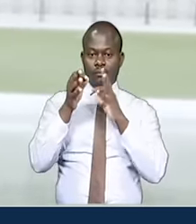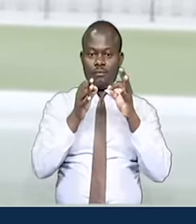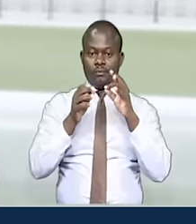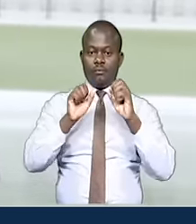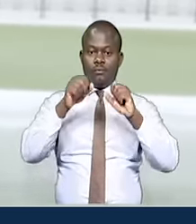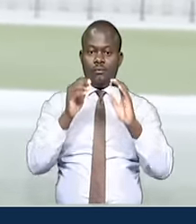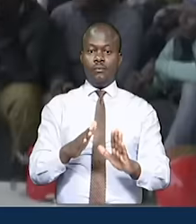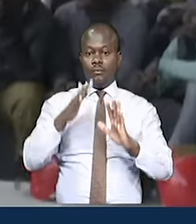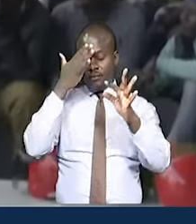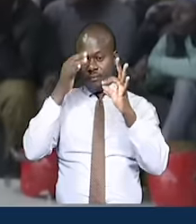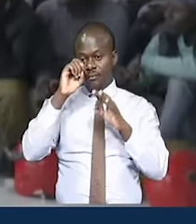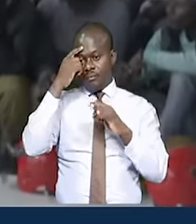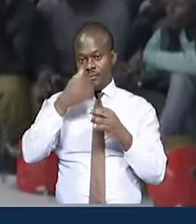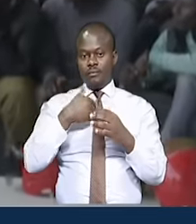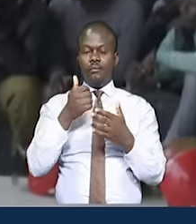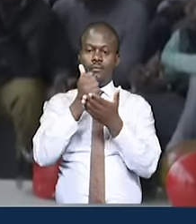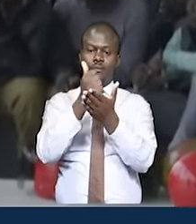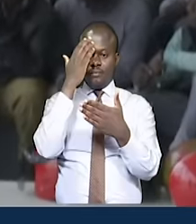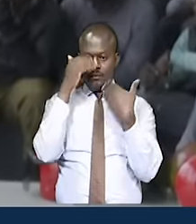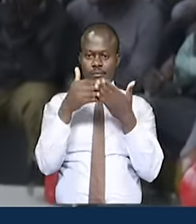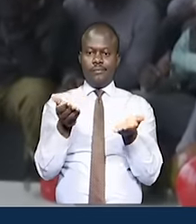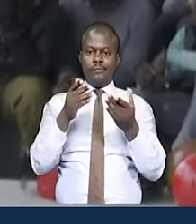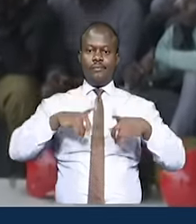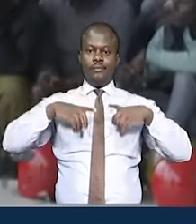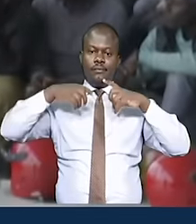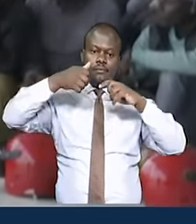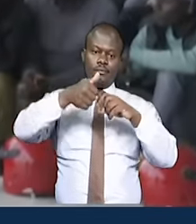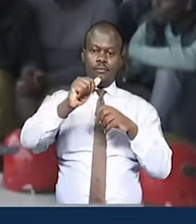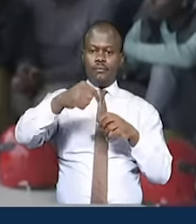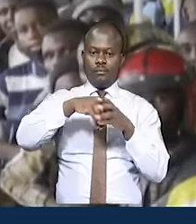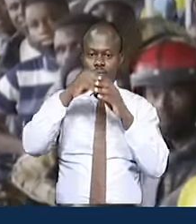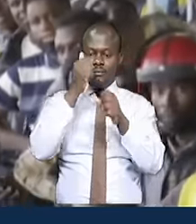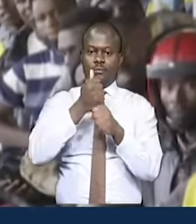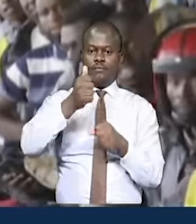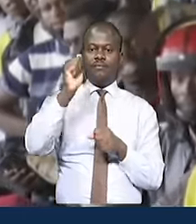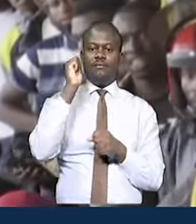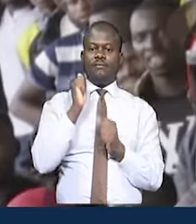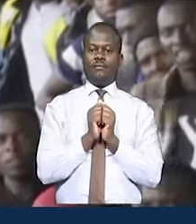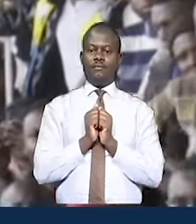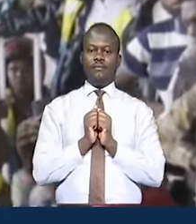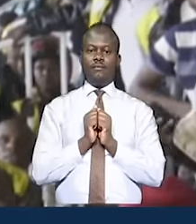y'abamotari ingamba leta bafitiye kugira ngo bazamure imibereho yabo n'ireme ry'umwuga bakora